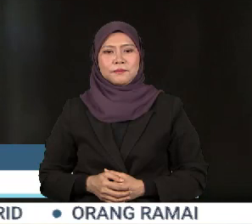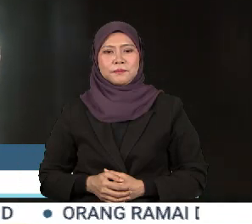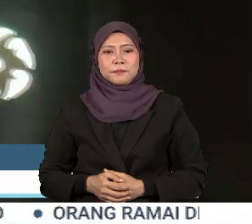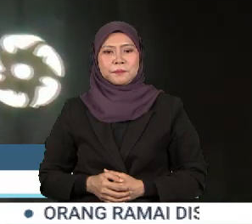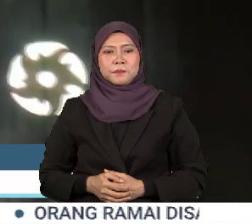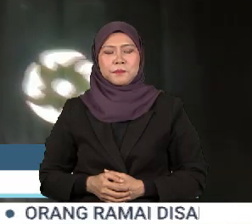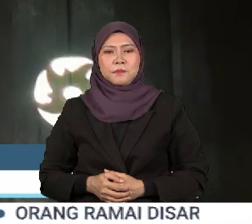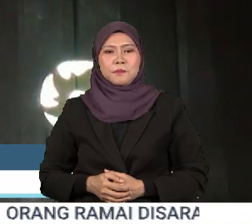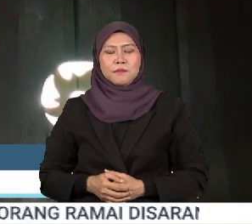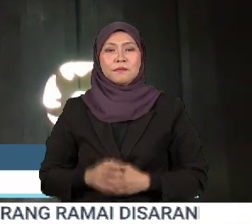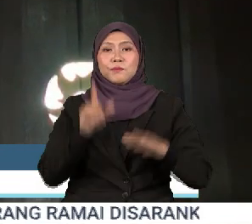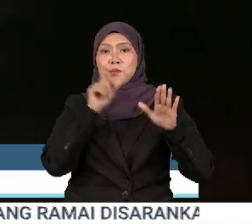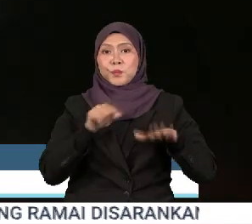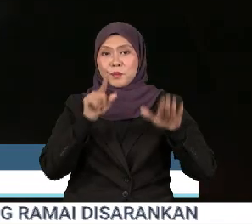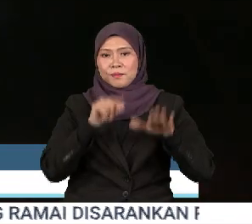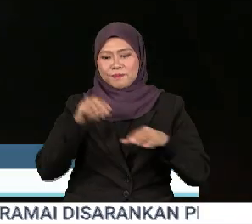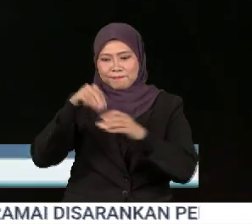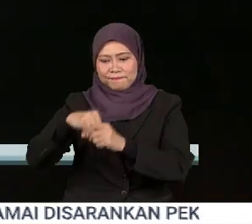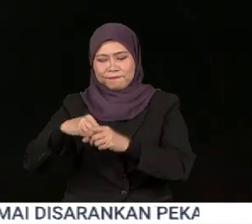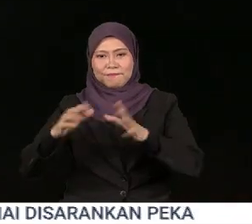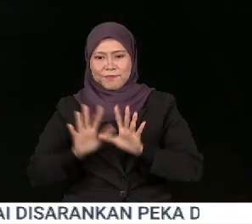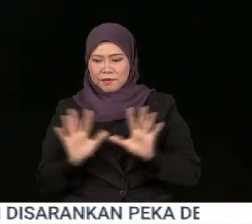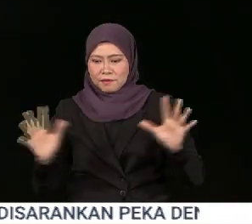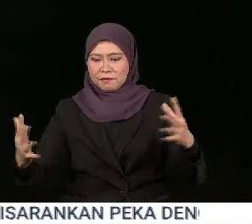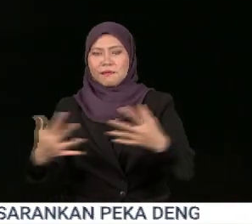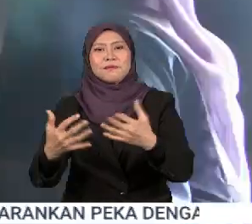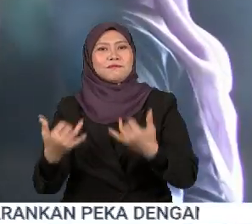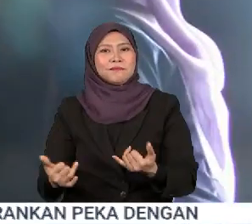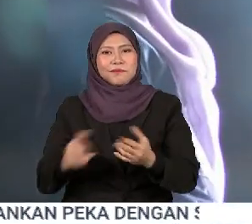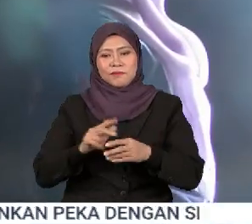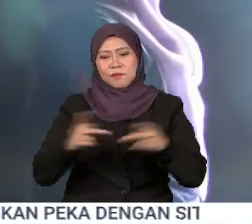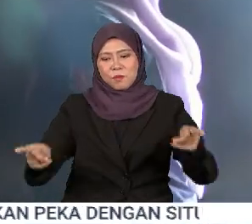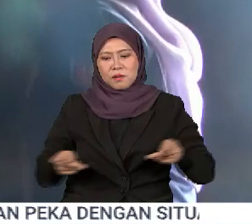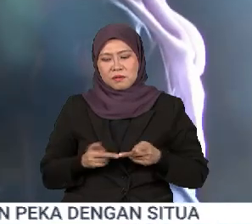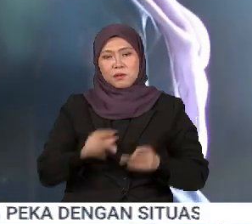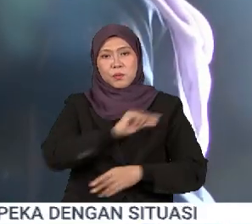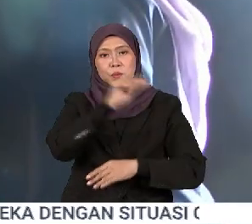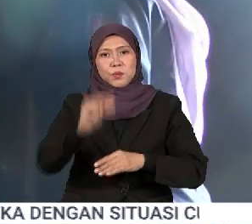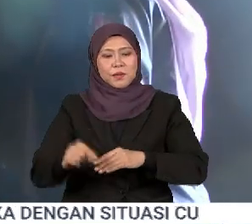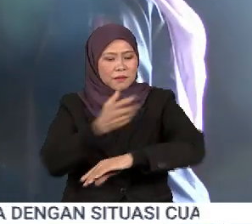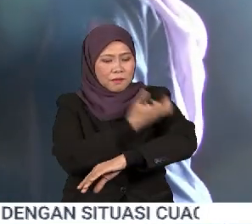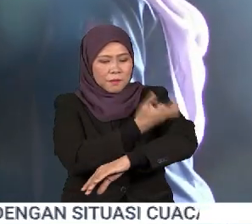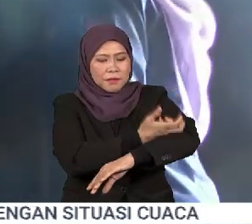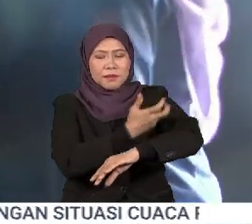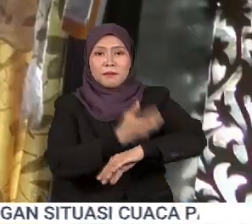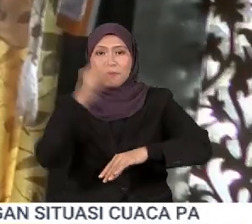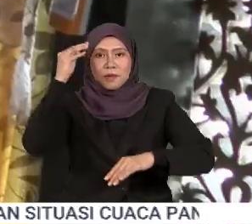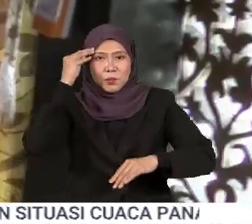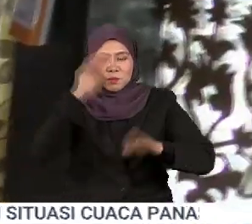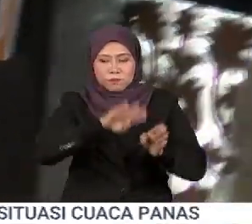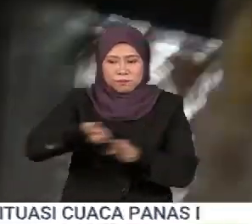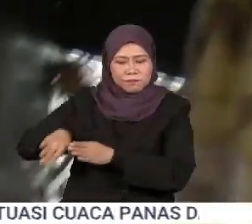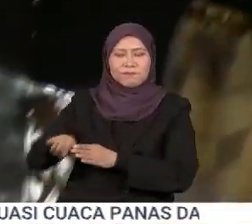Pipit disangkar jadi peneman buat perjalanan di kawasan gurun. Warisan Melayu jangan ditinggalkan,